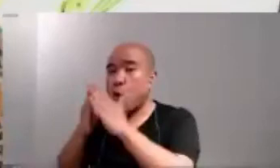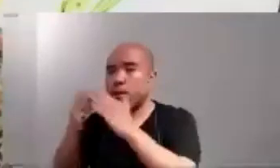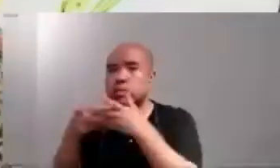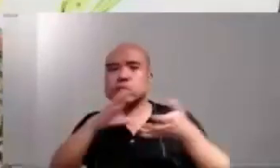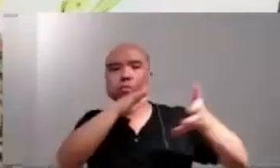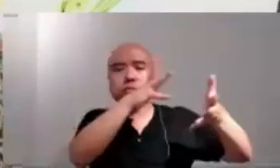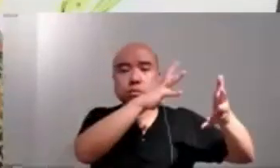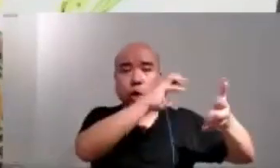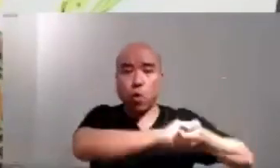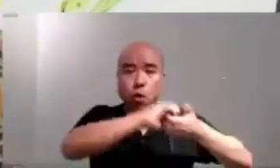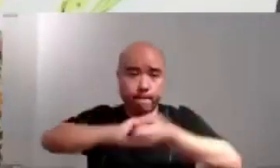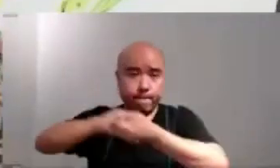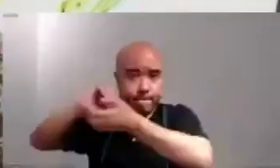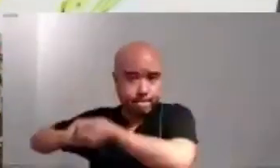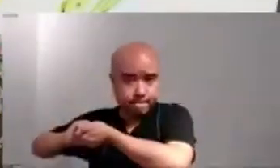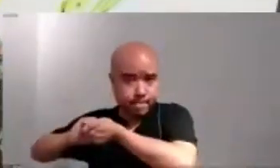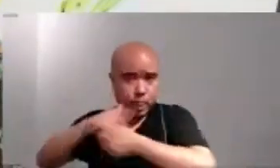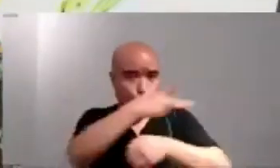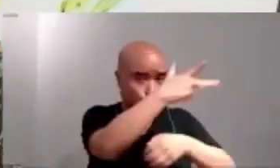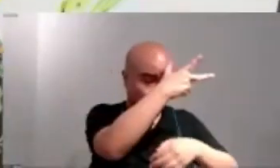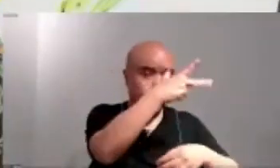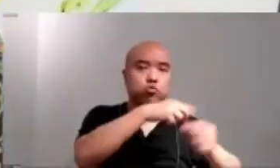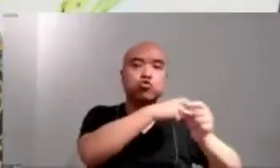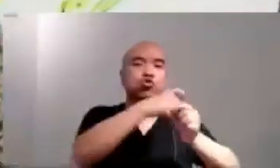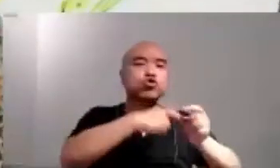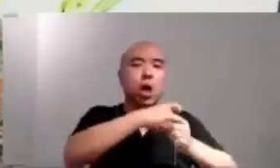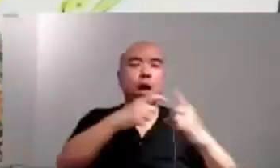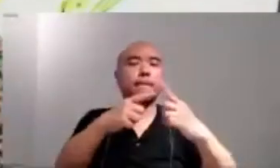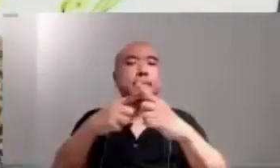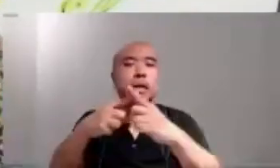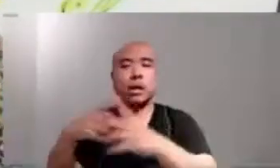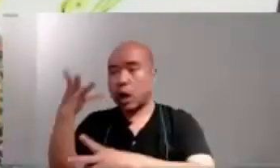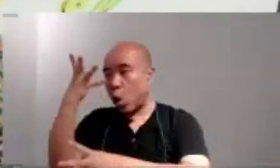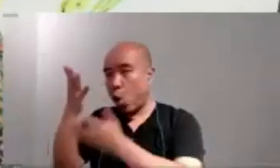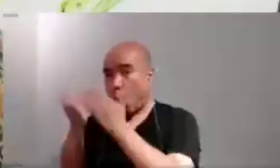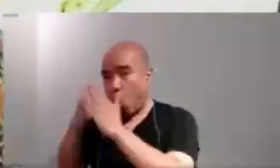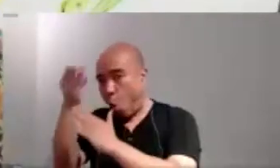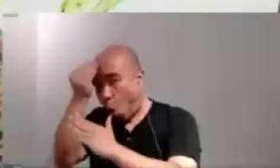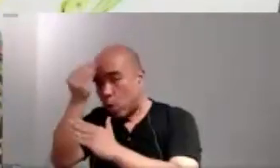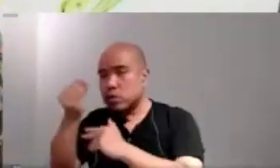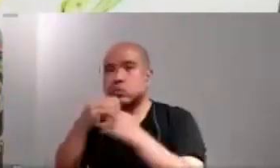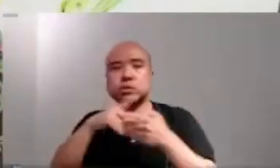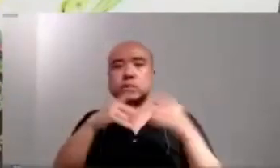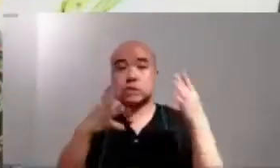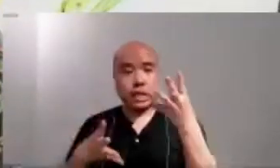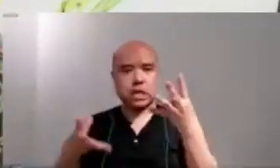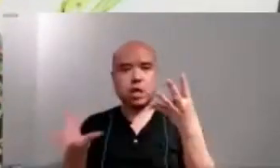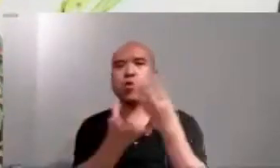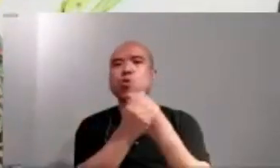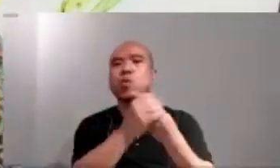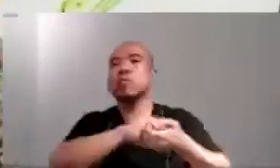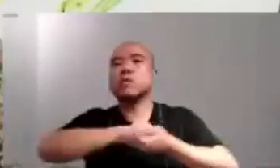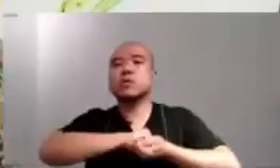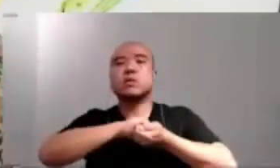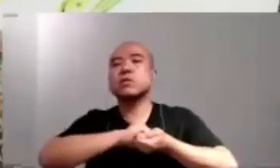官商民學之間應該有更加多嘅對話，提升互相嘅信任，同埋將資源更加有效咁樣分